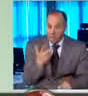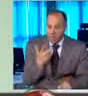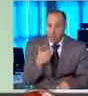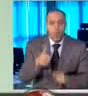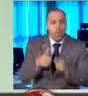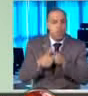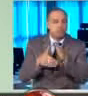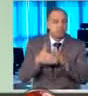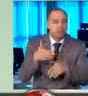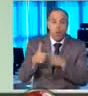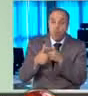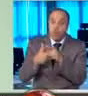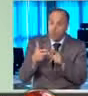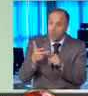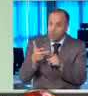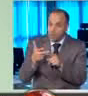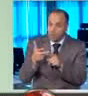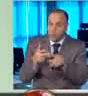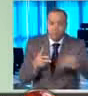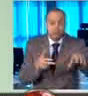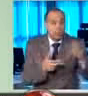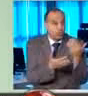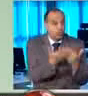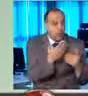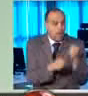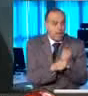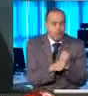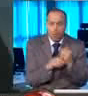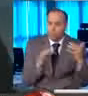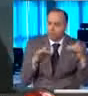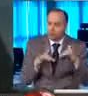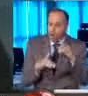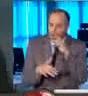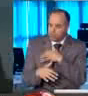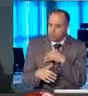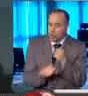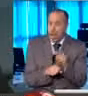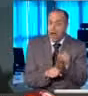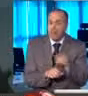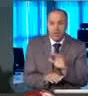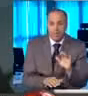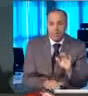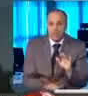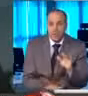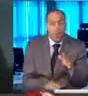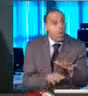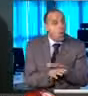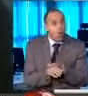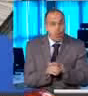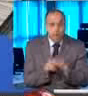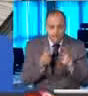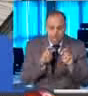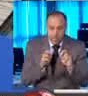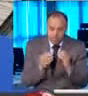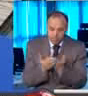تتصدر المراتب الأولى كمناطق جاذبة يقبل عليها المستثمرون، وقد شملت هذه الدراسة